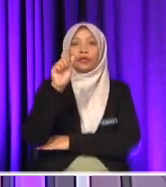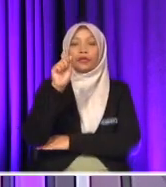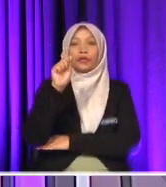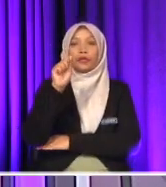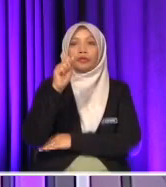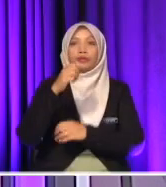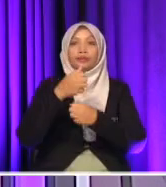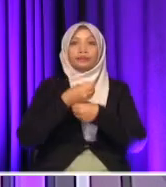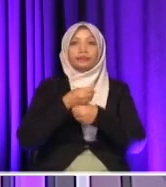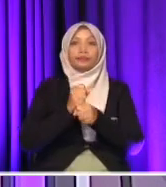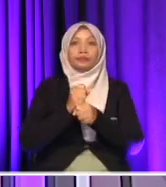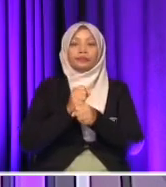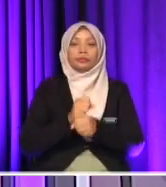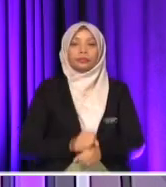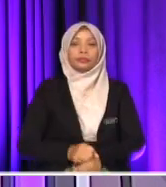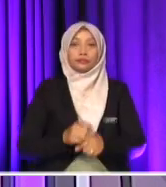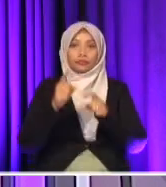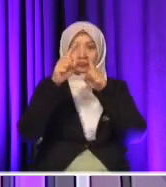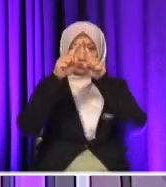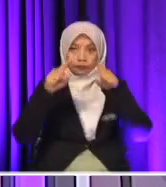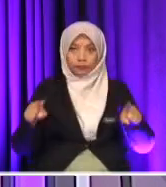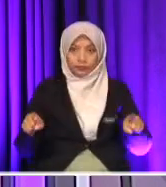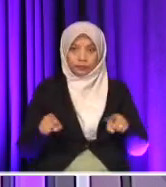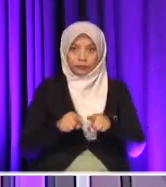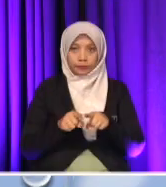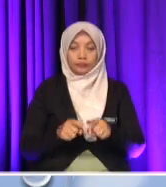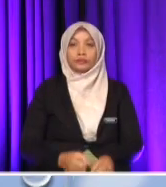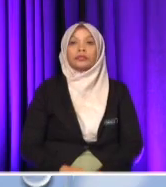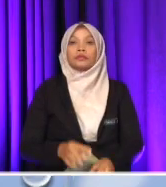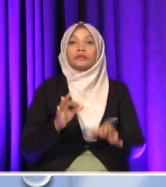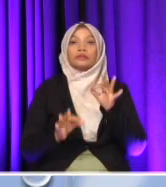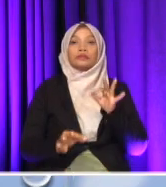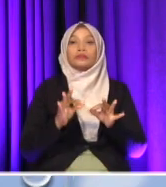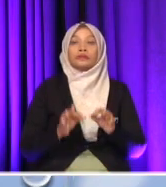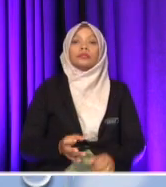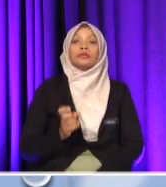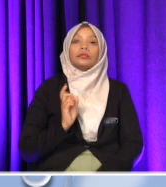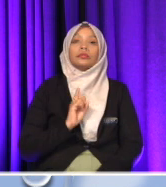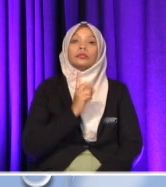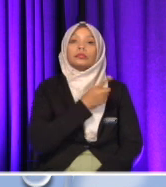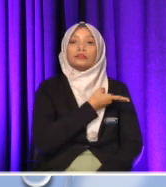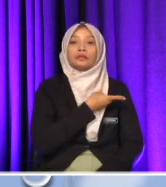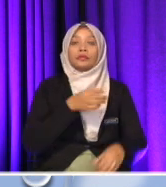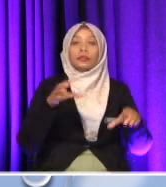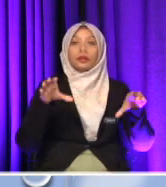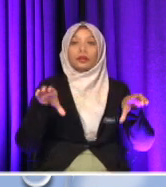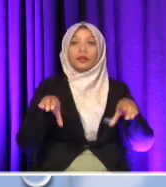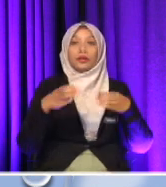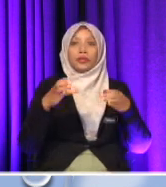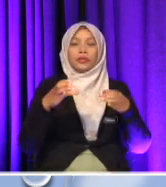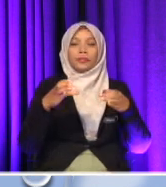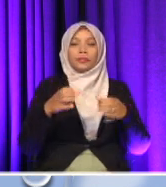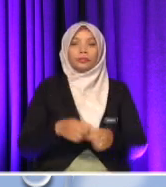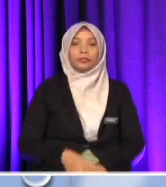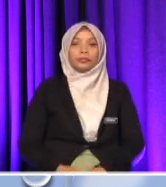nampak tak? Okey, kalau saya nak ni, okey, nampak tak? Sini bentuk polar ni tadi, kalau kita buat ni di sini, kita nampak macam segitiga